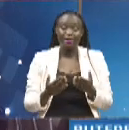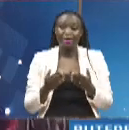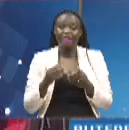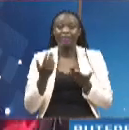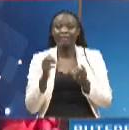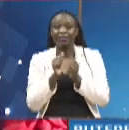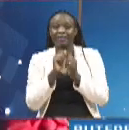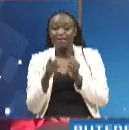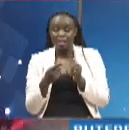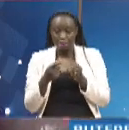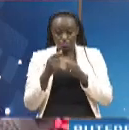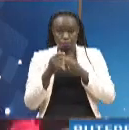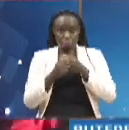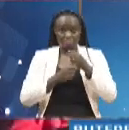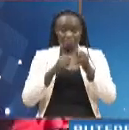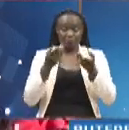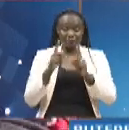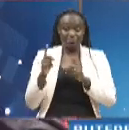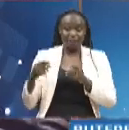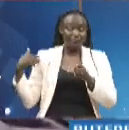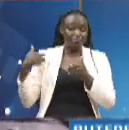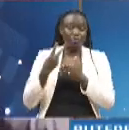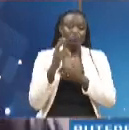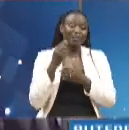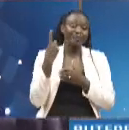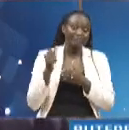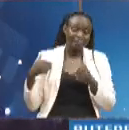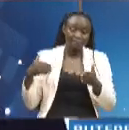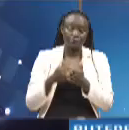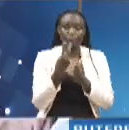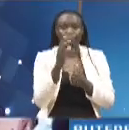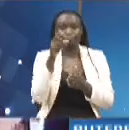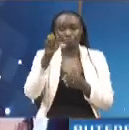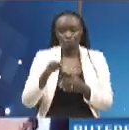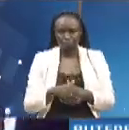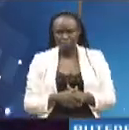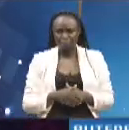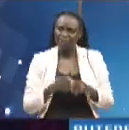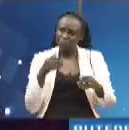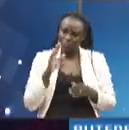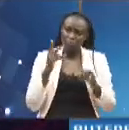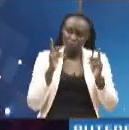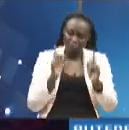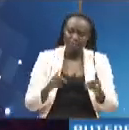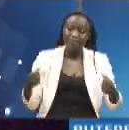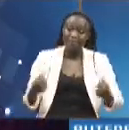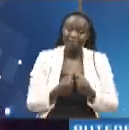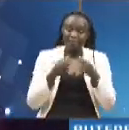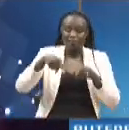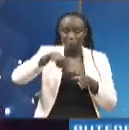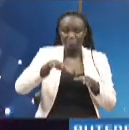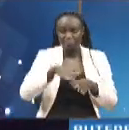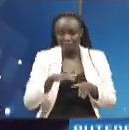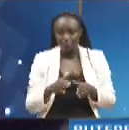15,537 be bafudde okuva mu mwaka gwa 2016 paka mu mwaka gwa 2019 nga bano bafiidde mu bubenje bw'okunguudo z'omu bibuga, ku